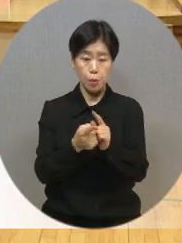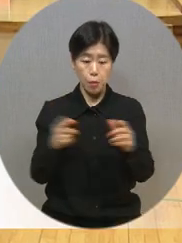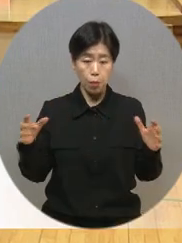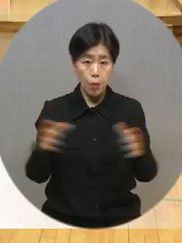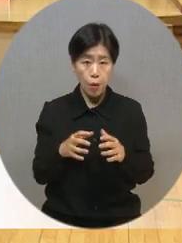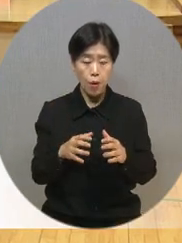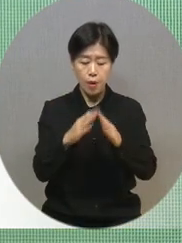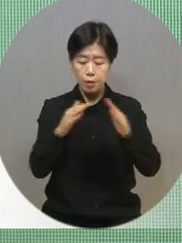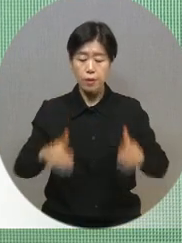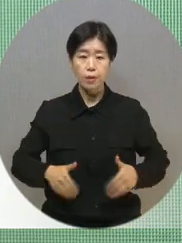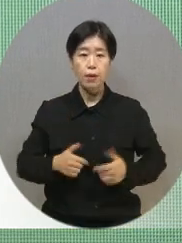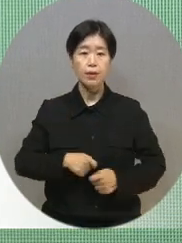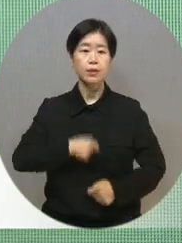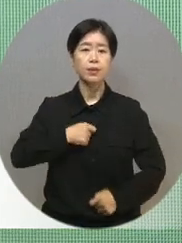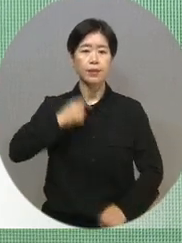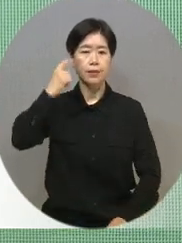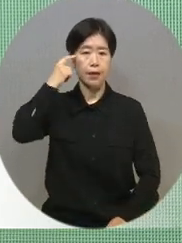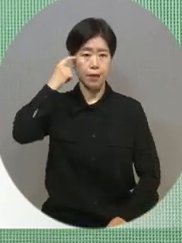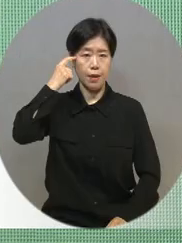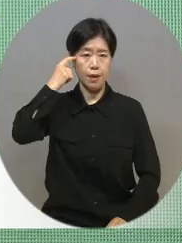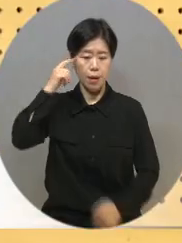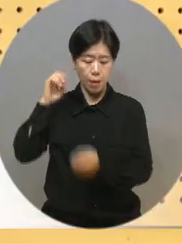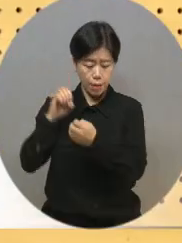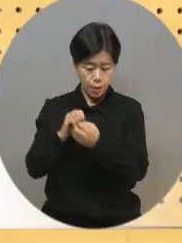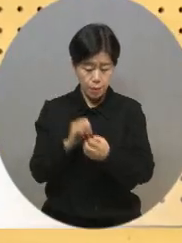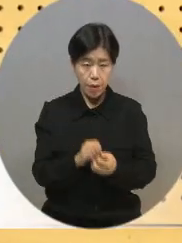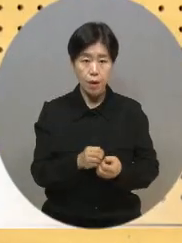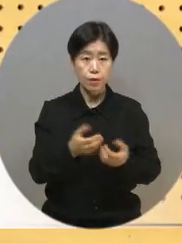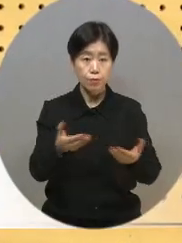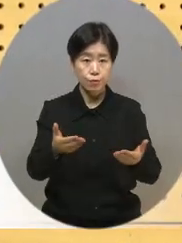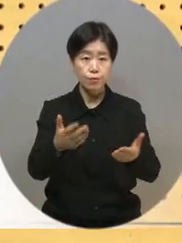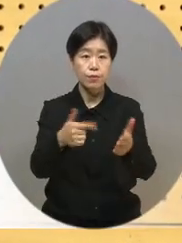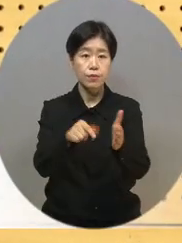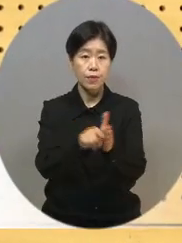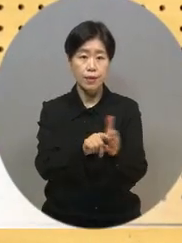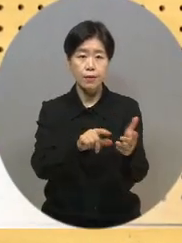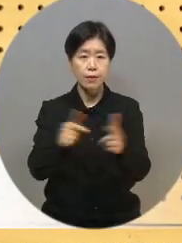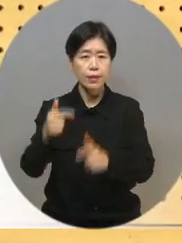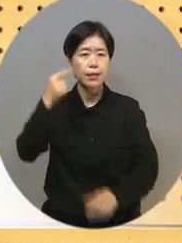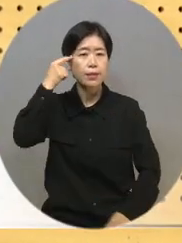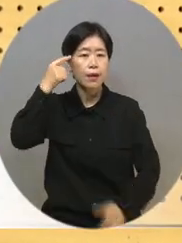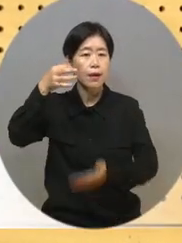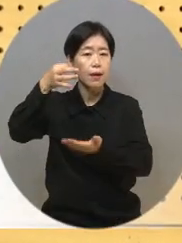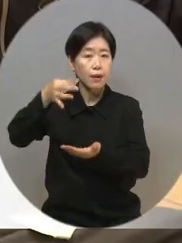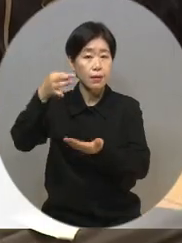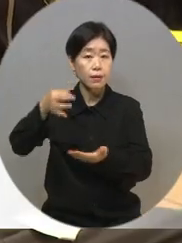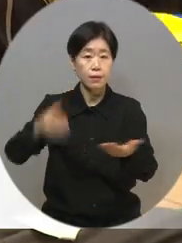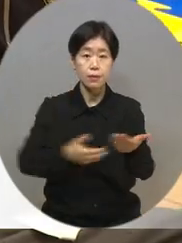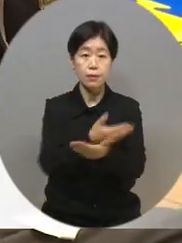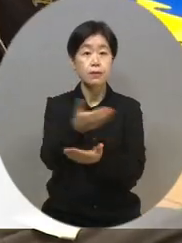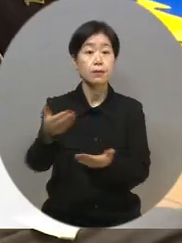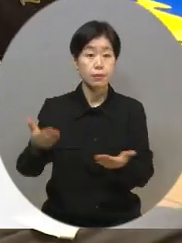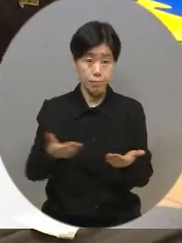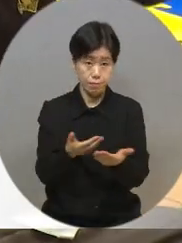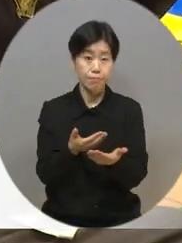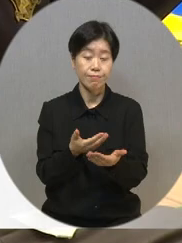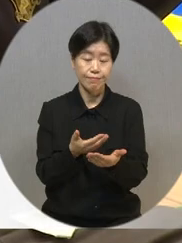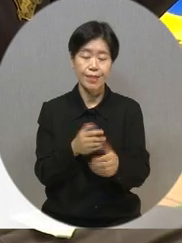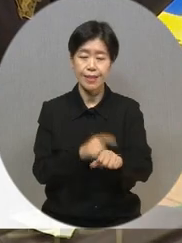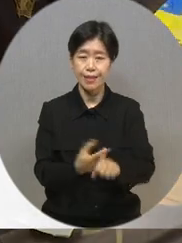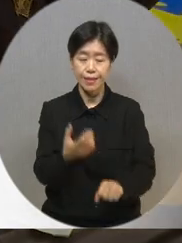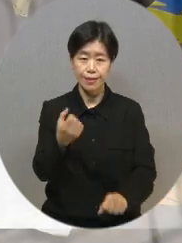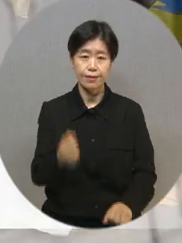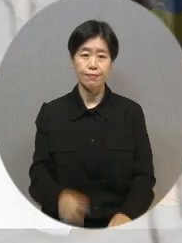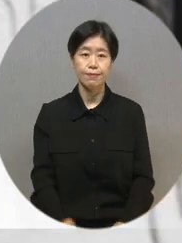의 정신과 올곧게 계승해야 할 민주, 인권, 평화의 가치를 공유하는 뜻깊은 시간을